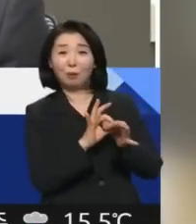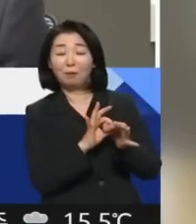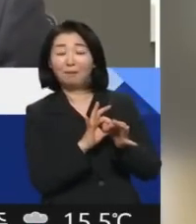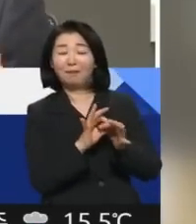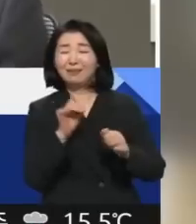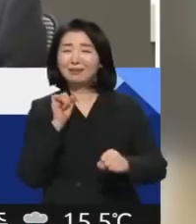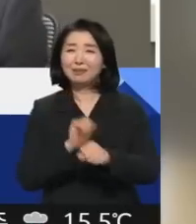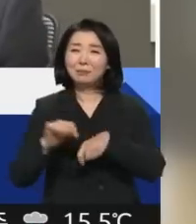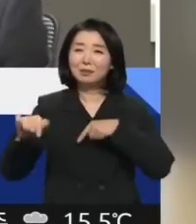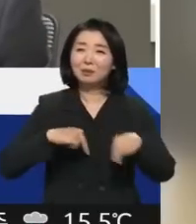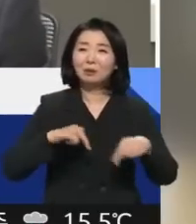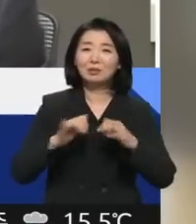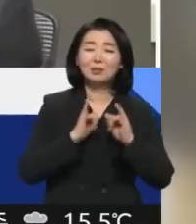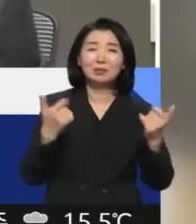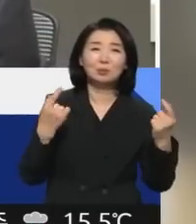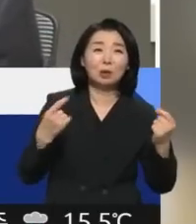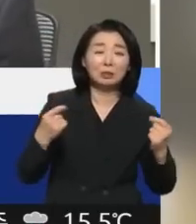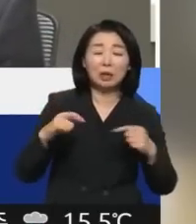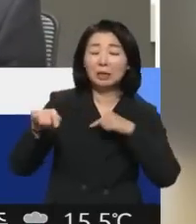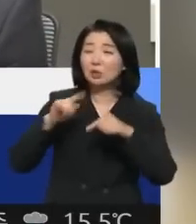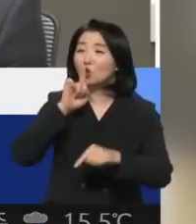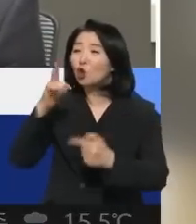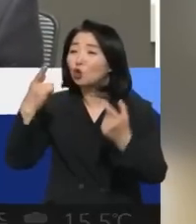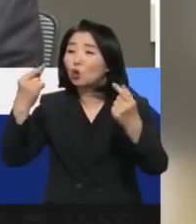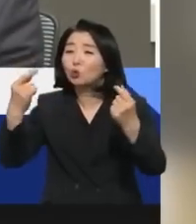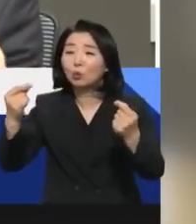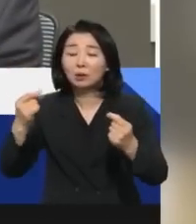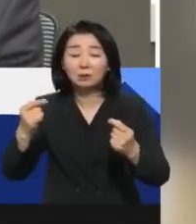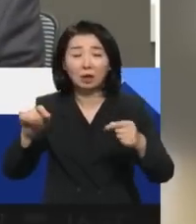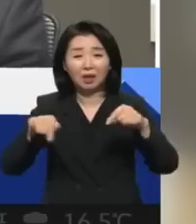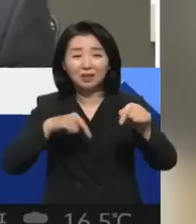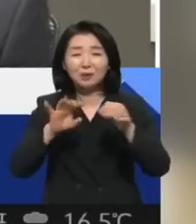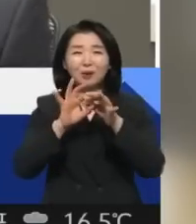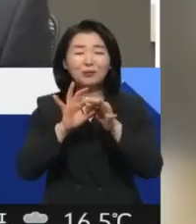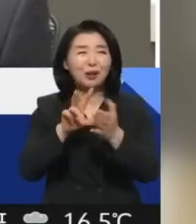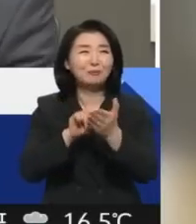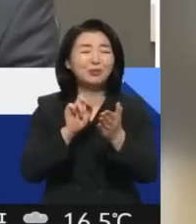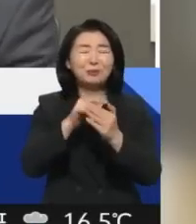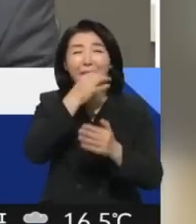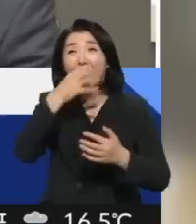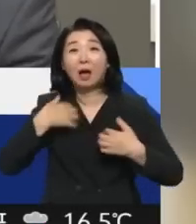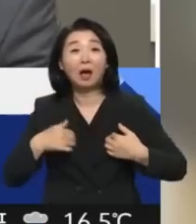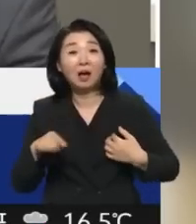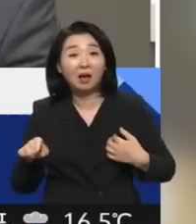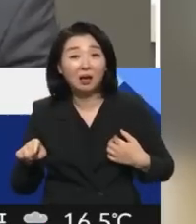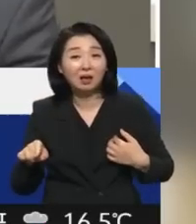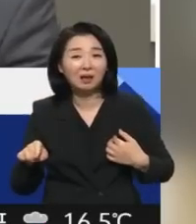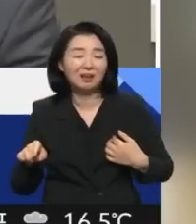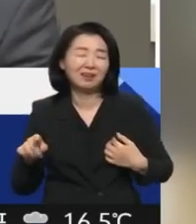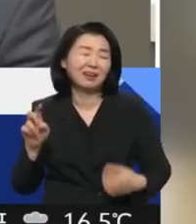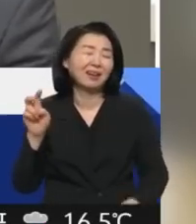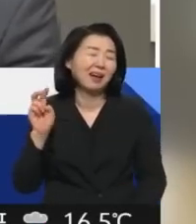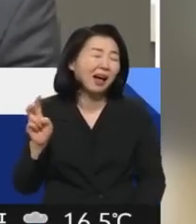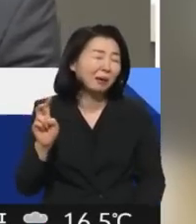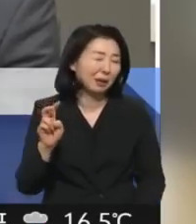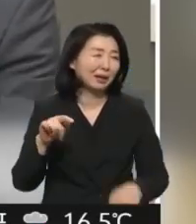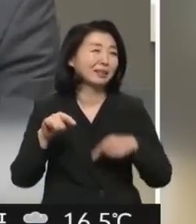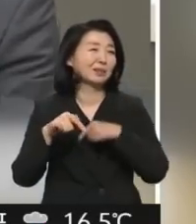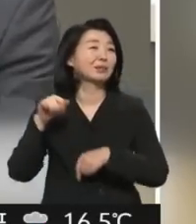정치인이에요. 정치인의 언어를 쓰고 있고 늘 정치적 현안에 대해서 언급할 때만 신이 나고 조만간 나올 것